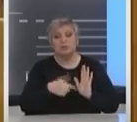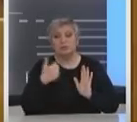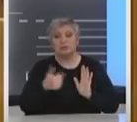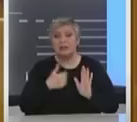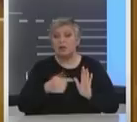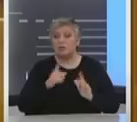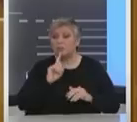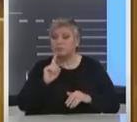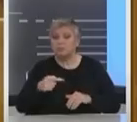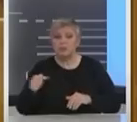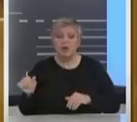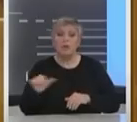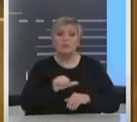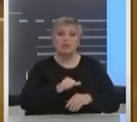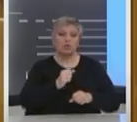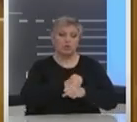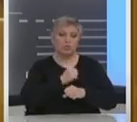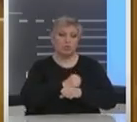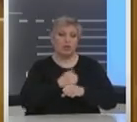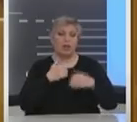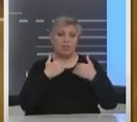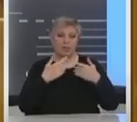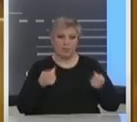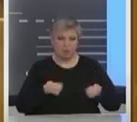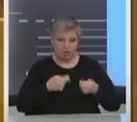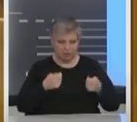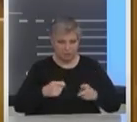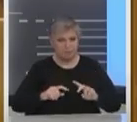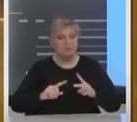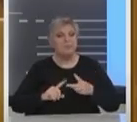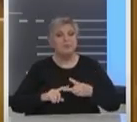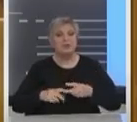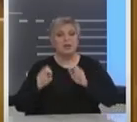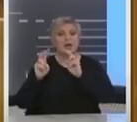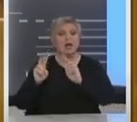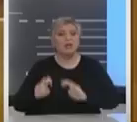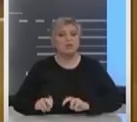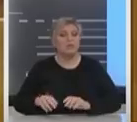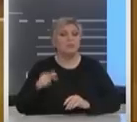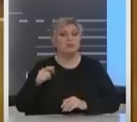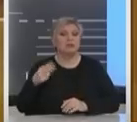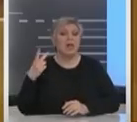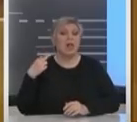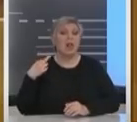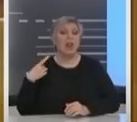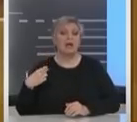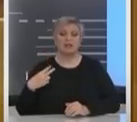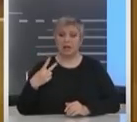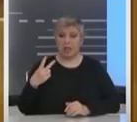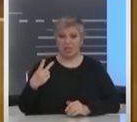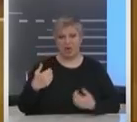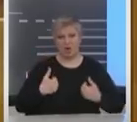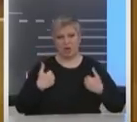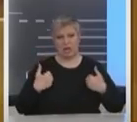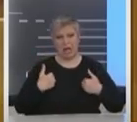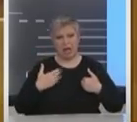νήμα της πολιτικής μας που ασκούμε μέσω του Σώματος Επιθεώρησης Εργασίας, με το πρόσφατο περιστατικό στη Λάρισα, όπου η καταγγελία των 2 νέων εργαζομένων